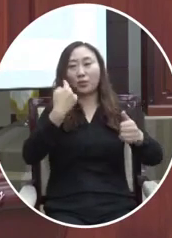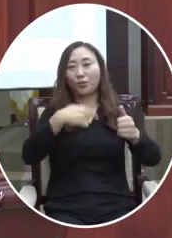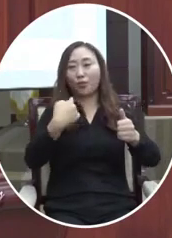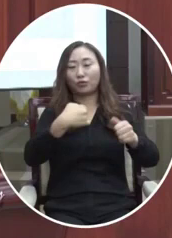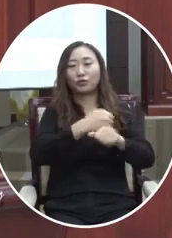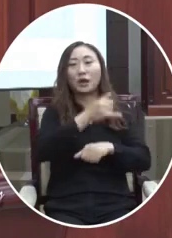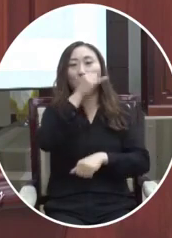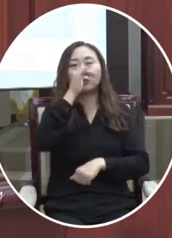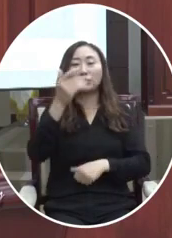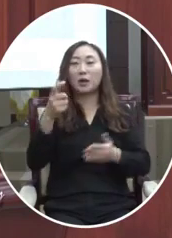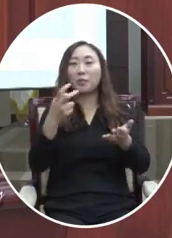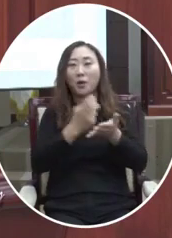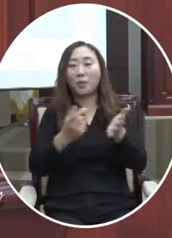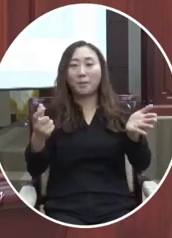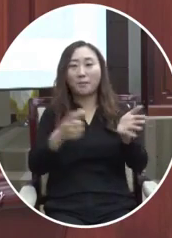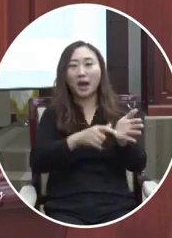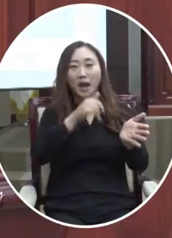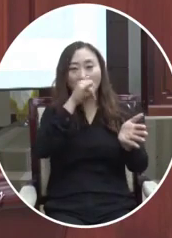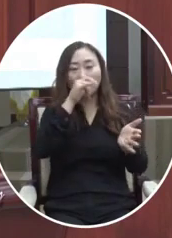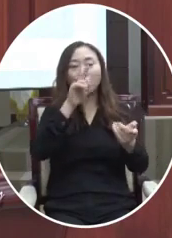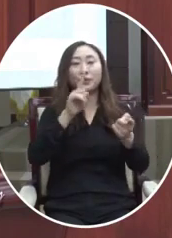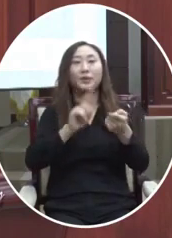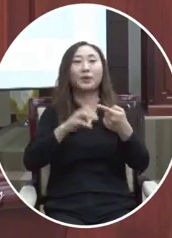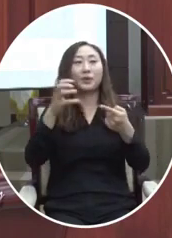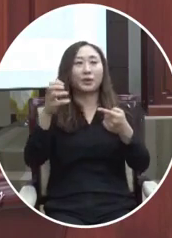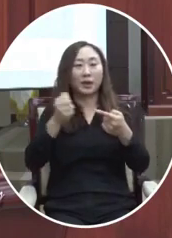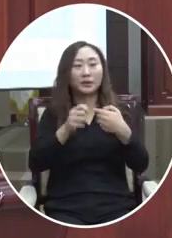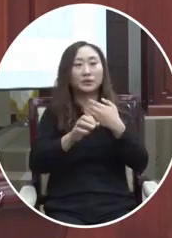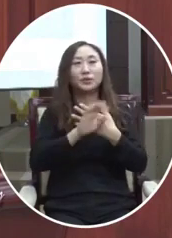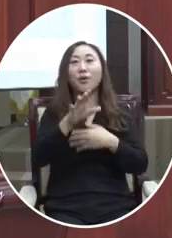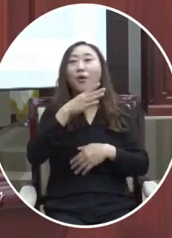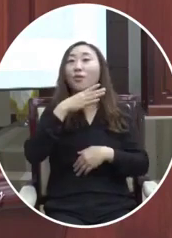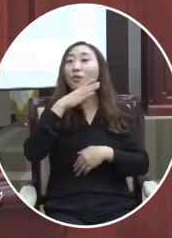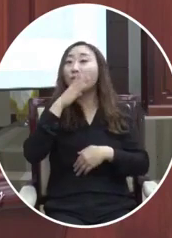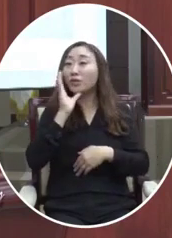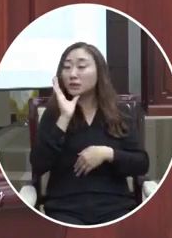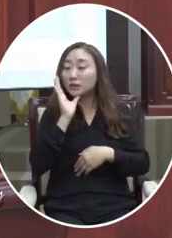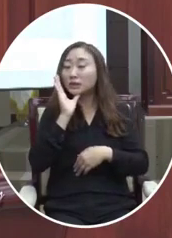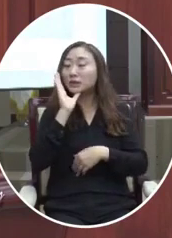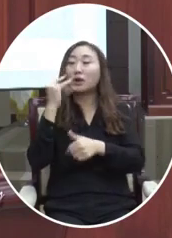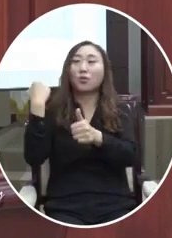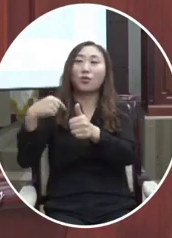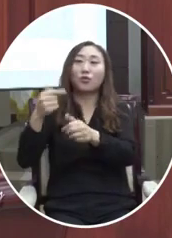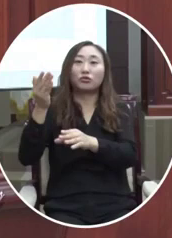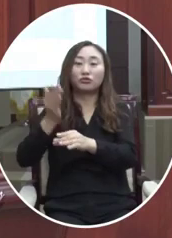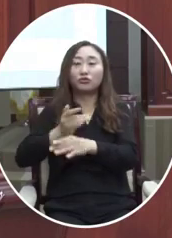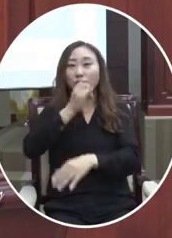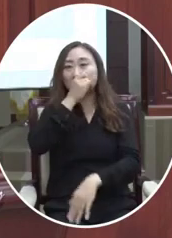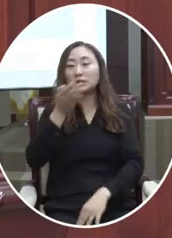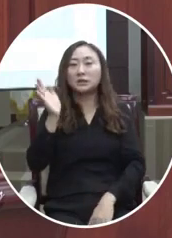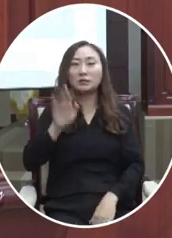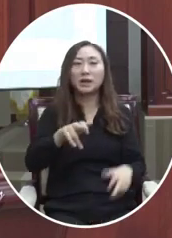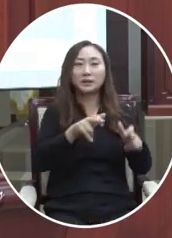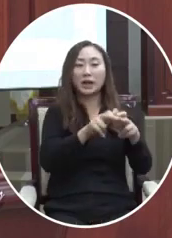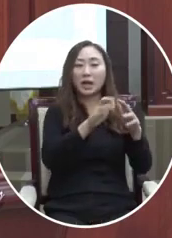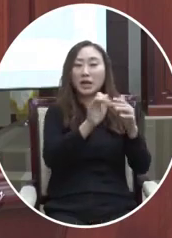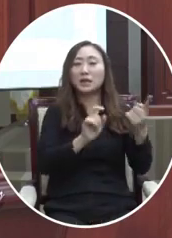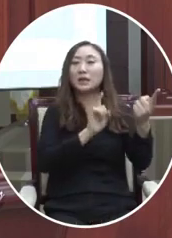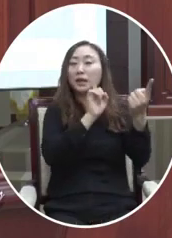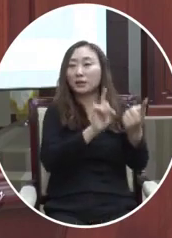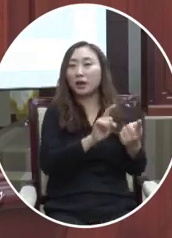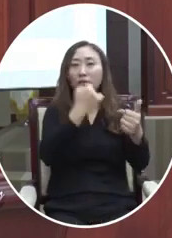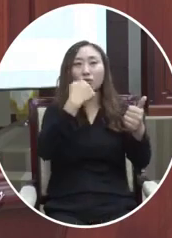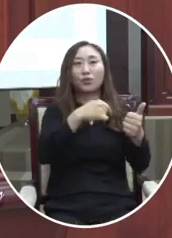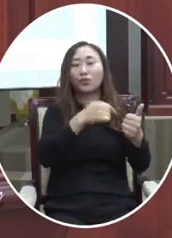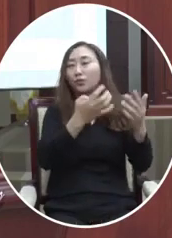시행할 수 있도록 명시하고 있고 이를 근거로 관내 어르신 대상 키오스크 이용 교육을 실시하고 있습니다만 장애인을